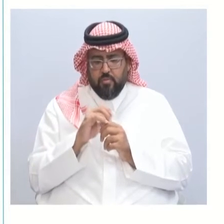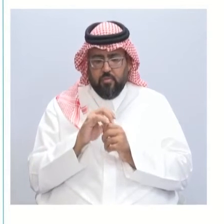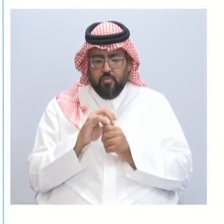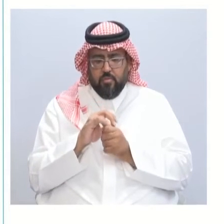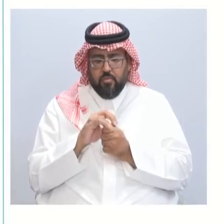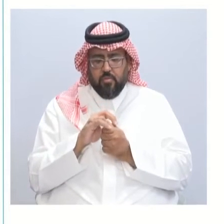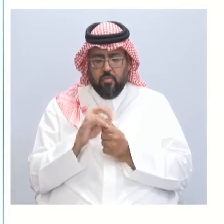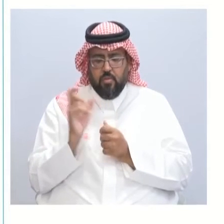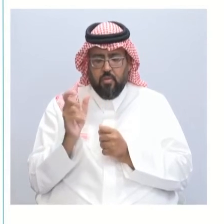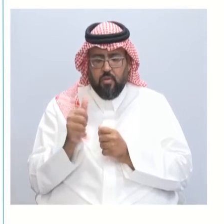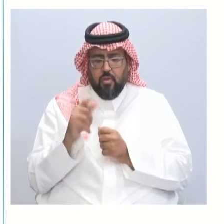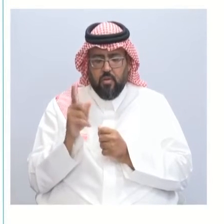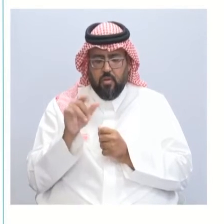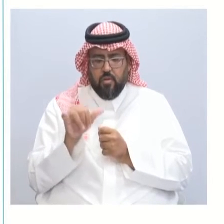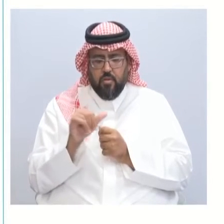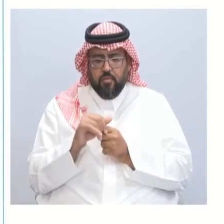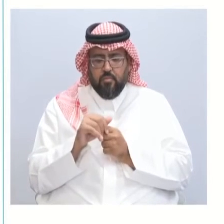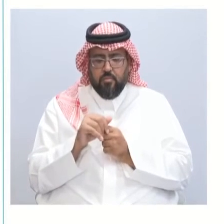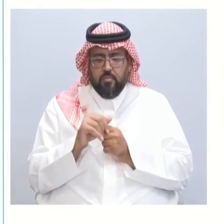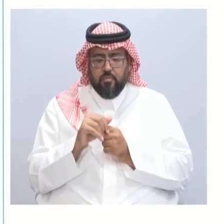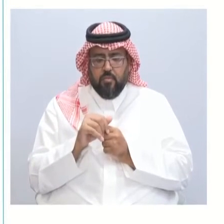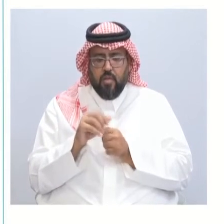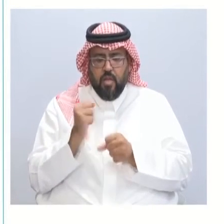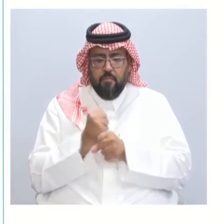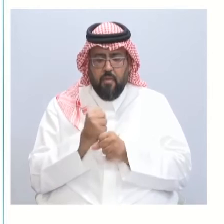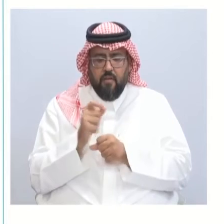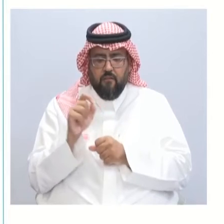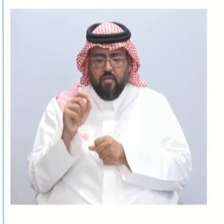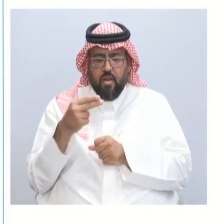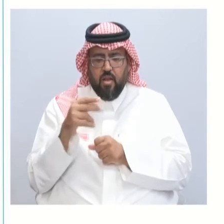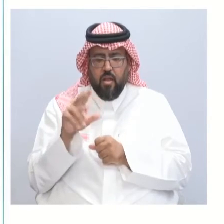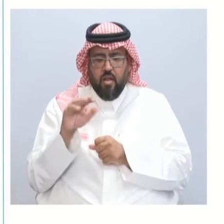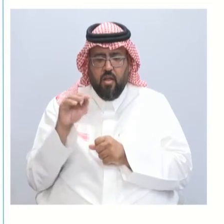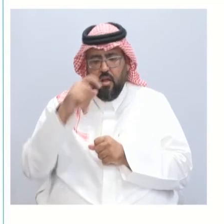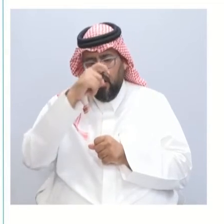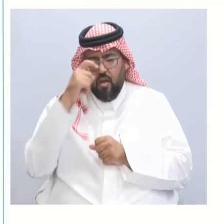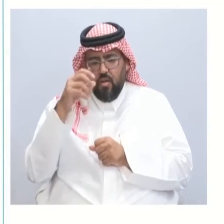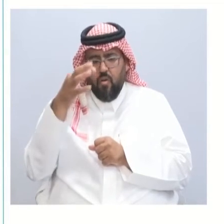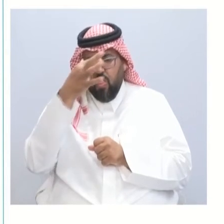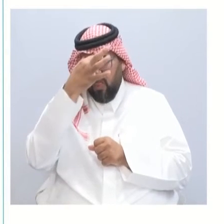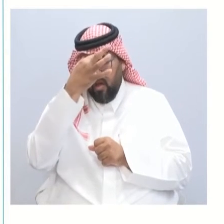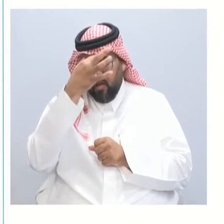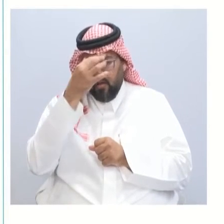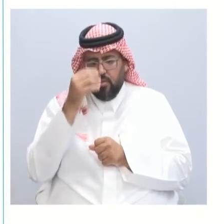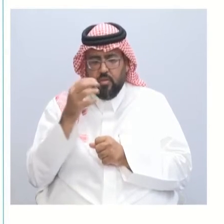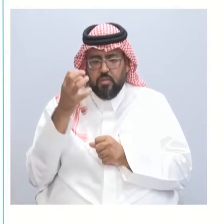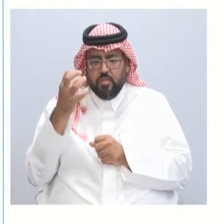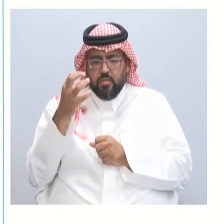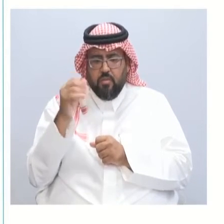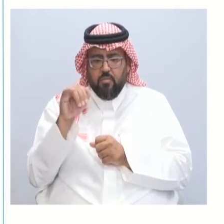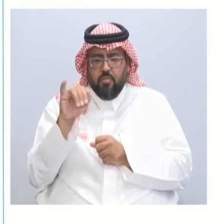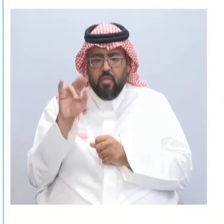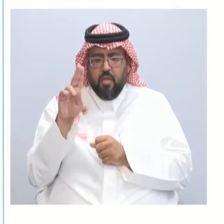او اصلها ناري كذلك بفعل ايش بفعل الحراره والضغط وصارت صخور